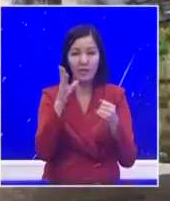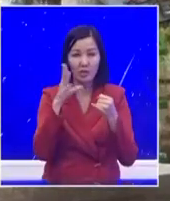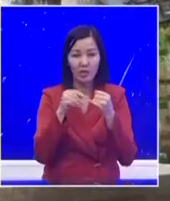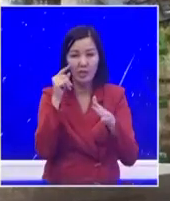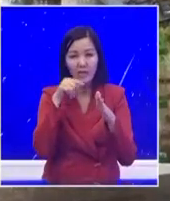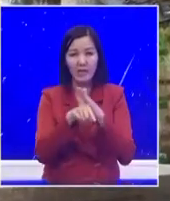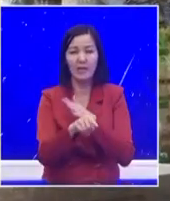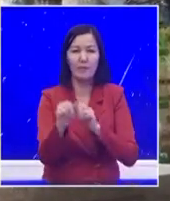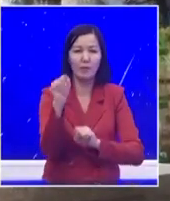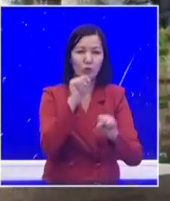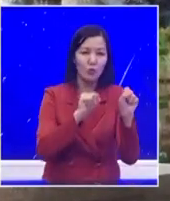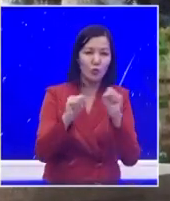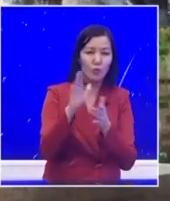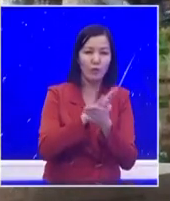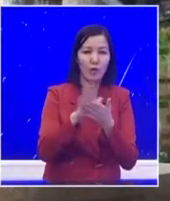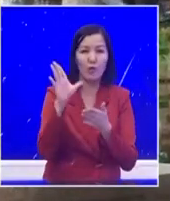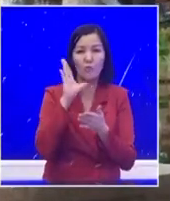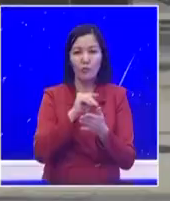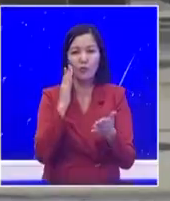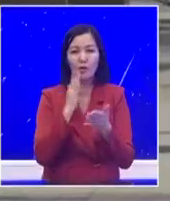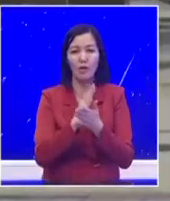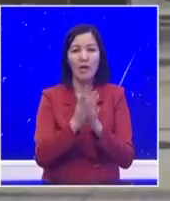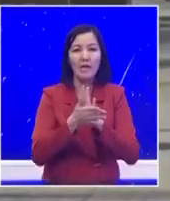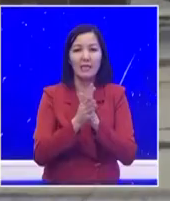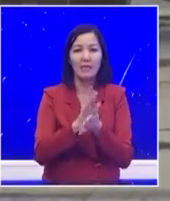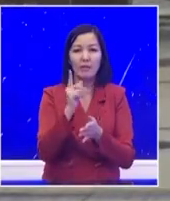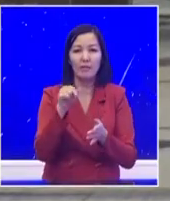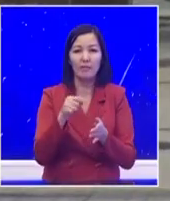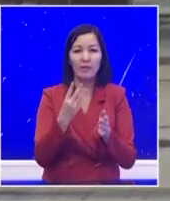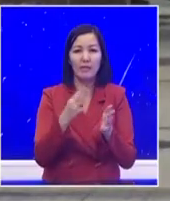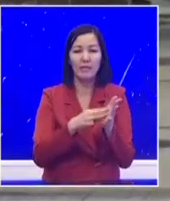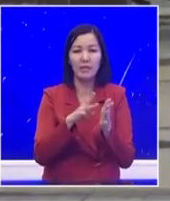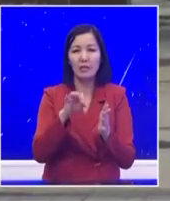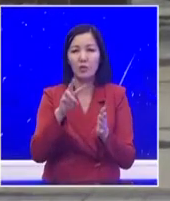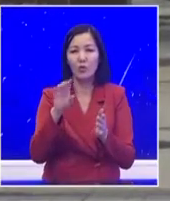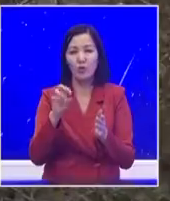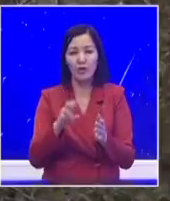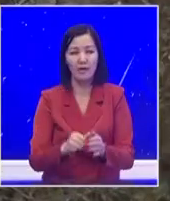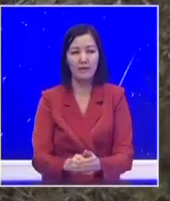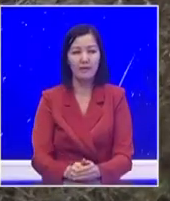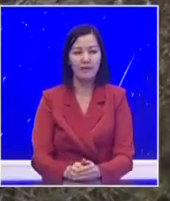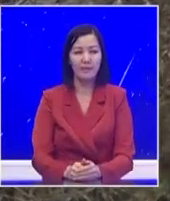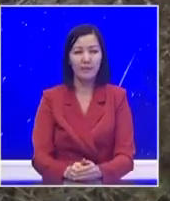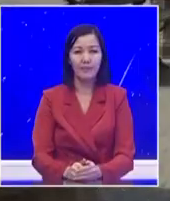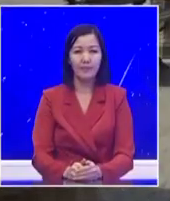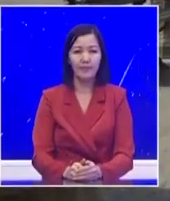белгіленген жерлерді жуып, шайып шығуға мүмкіндігі бар. Сыйымдылығы 1,8 тонна.